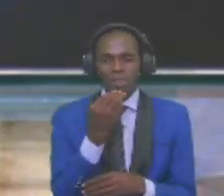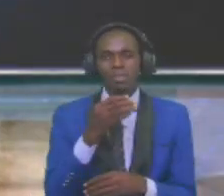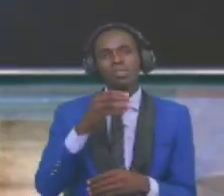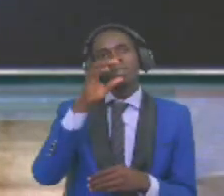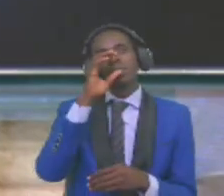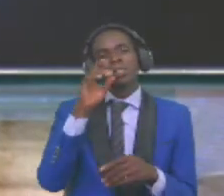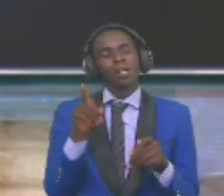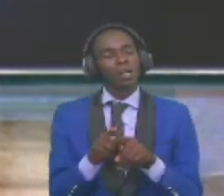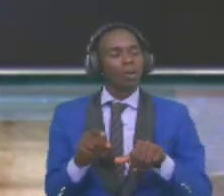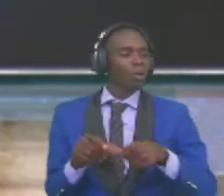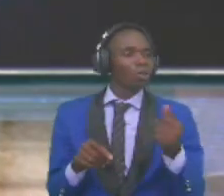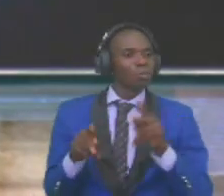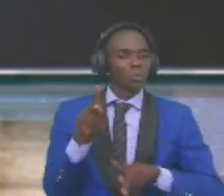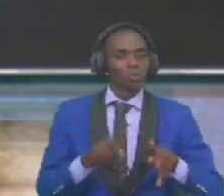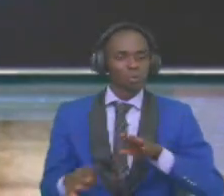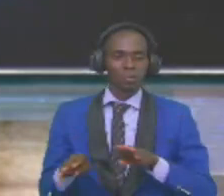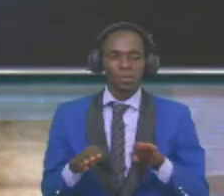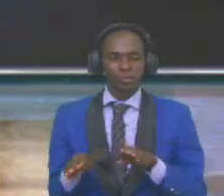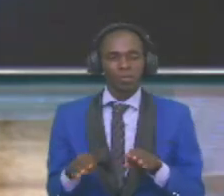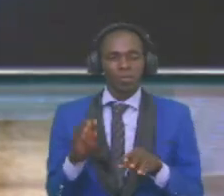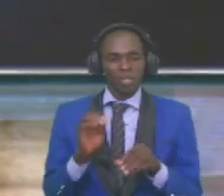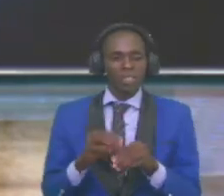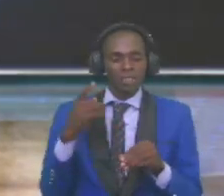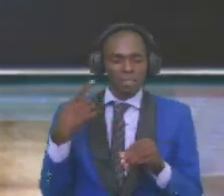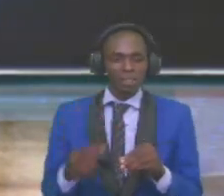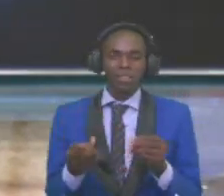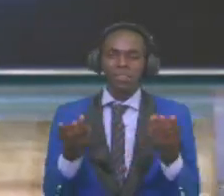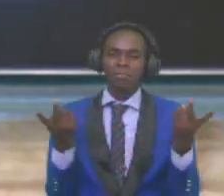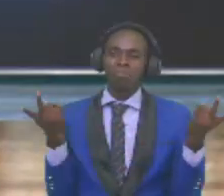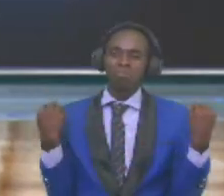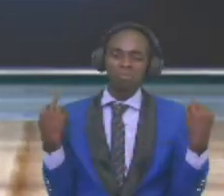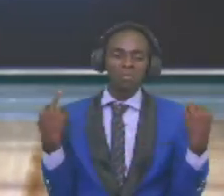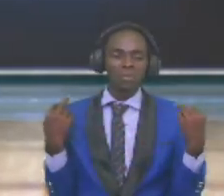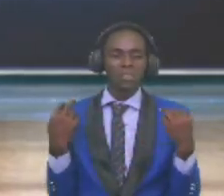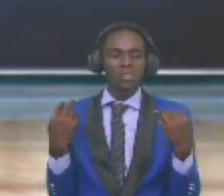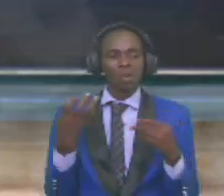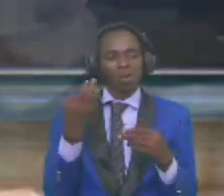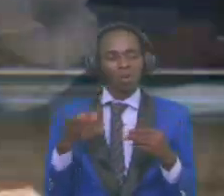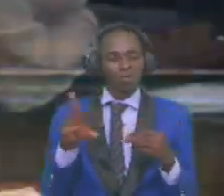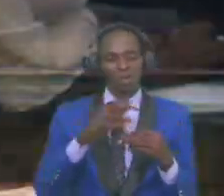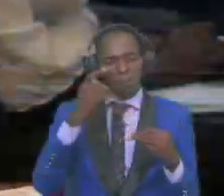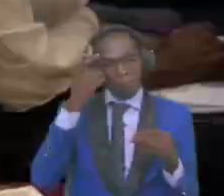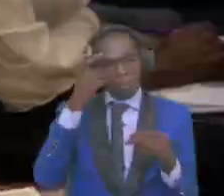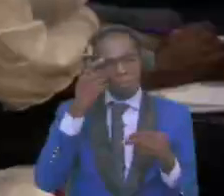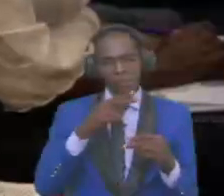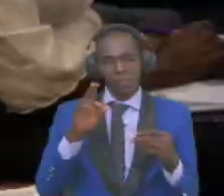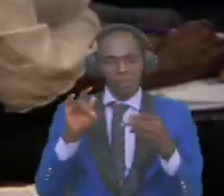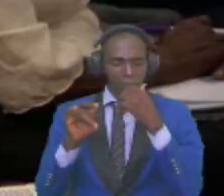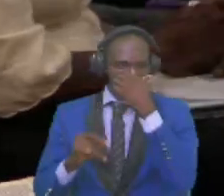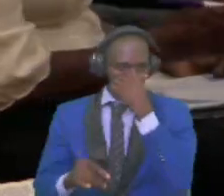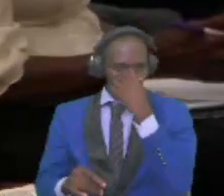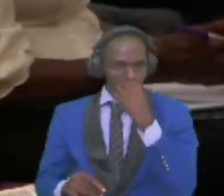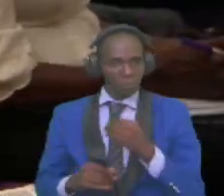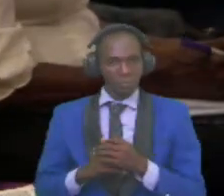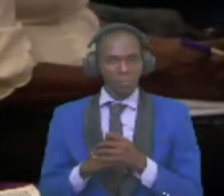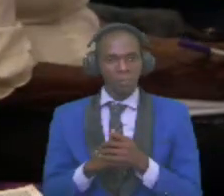image et qui marchait sur la vanité de leur pensée verser 18